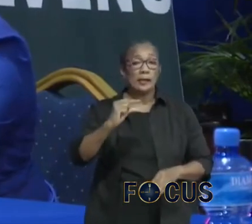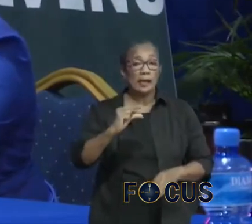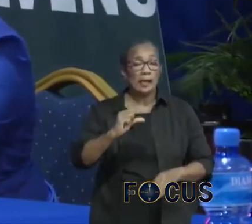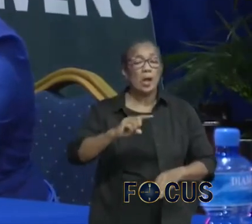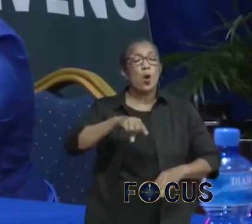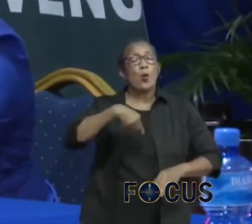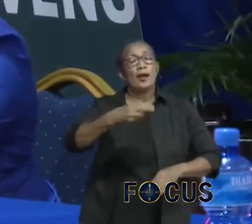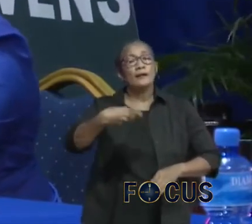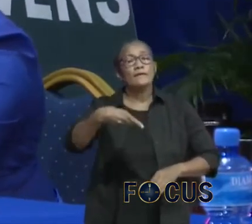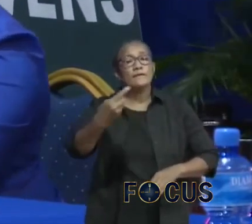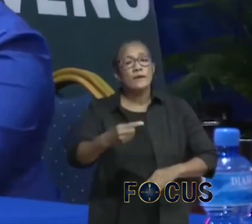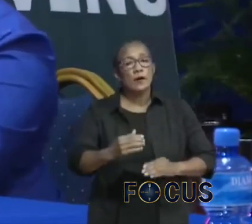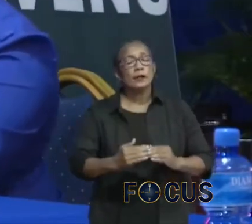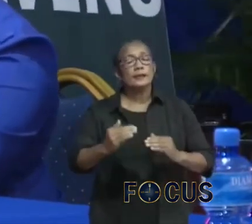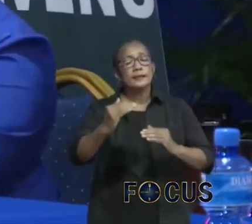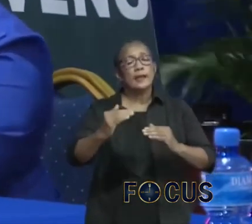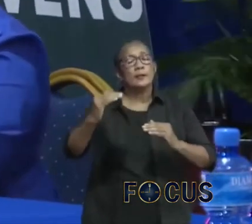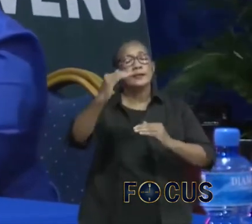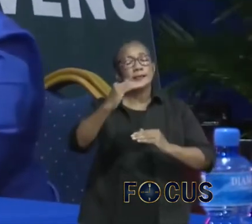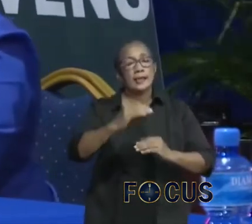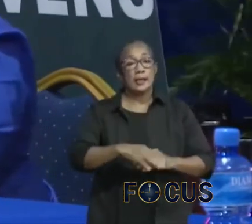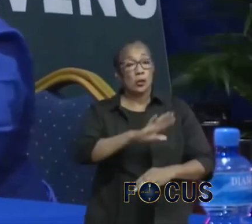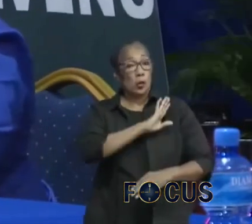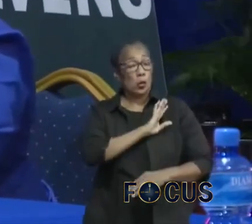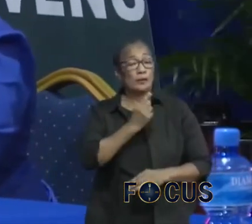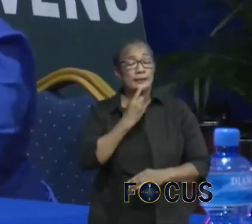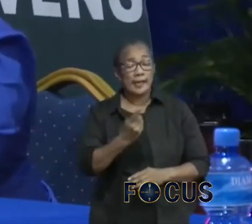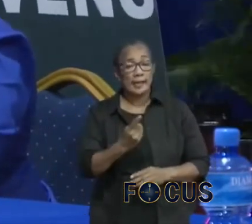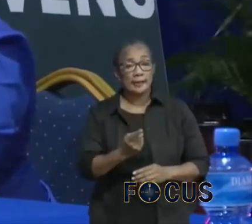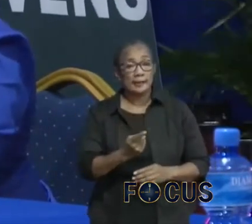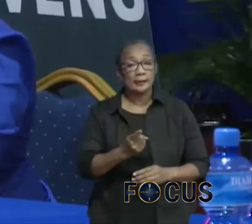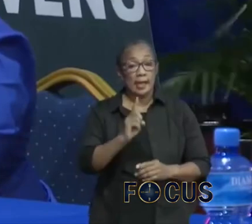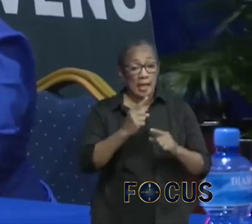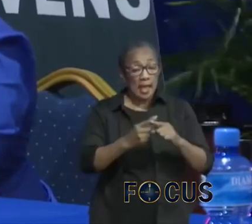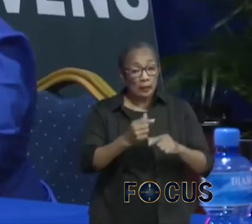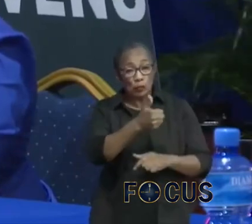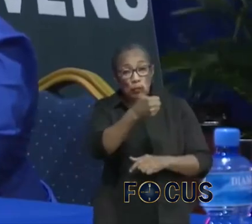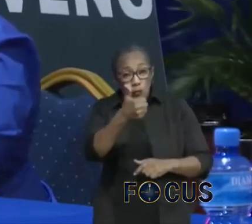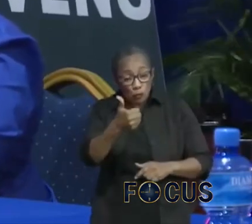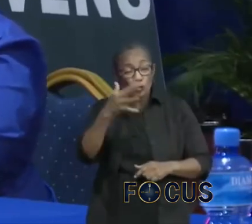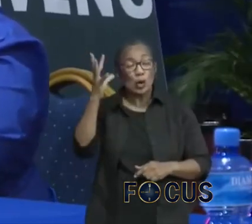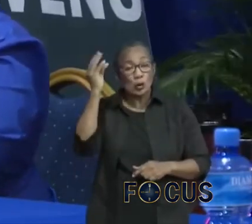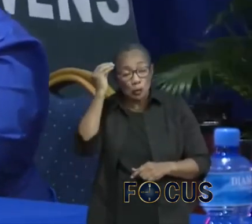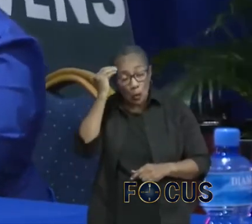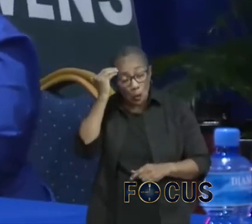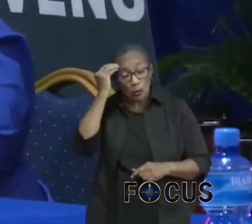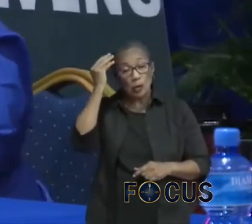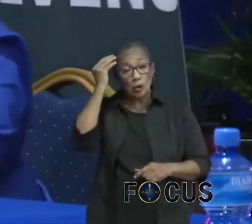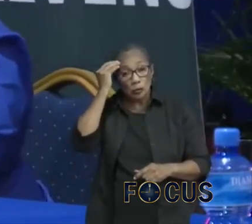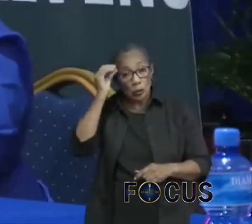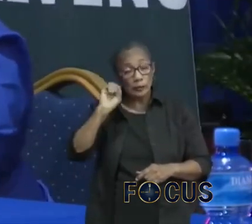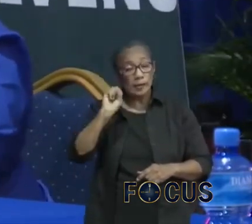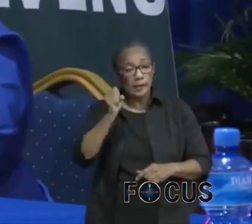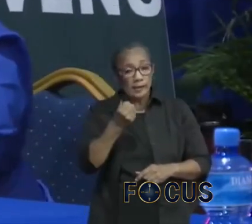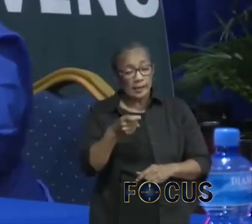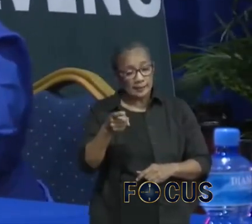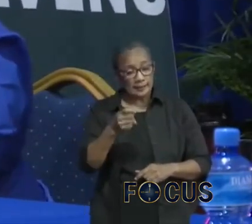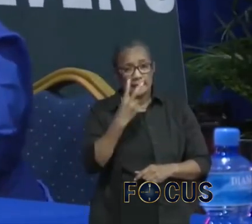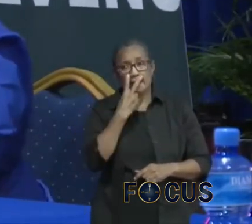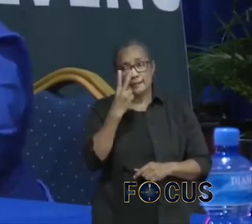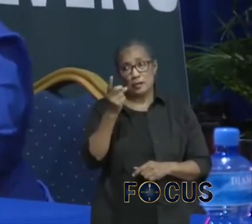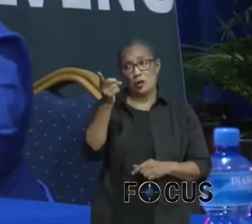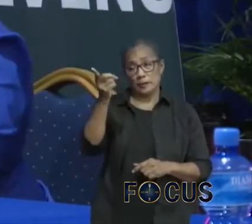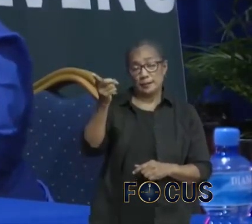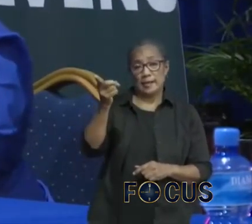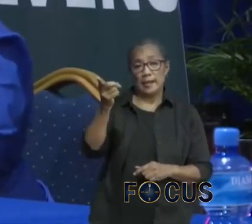volgende stappen zijn. Ik moet u ook aangeven, en onthoudt u dit even, straks gaat u het wel zien ook op het scherm